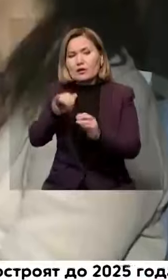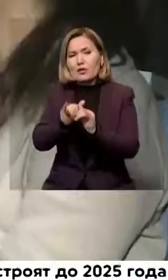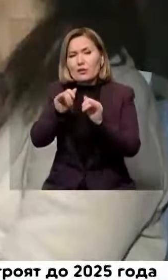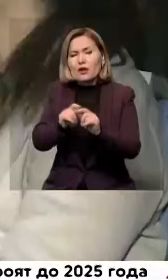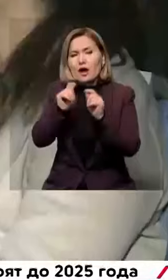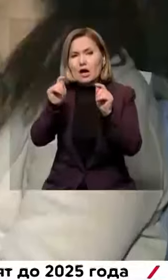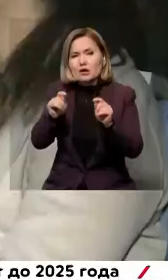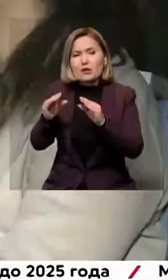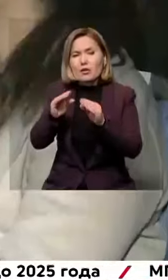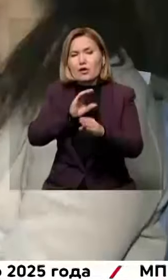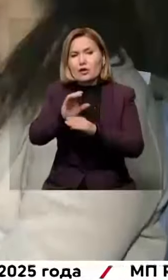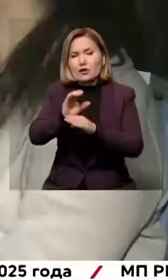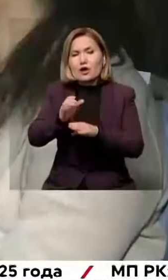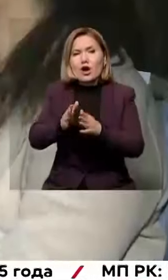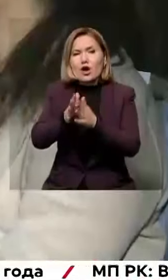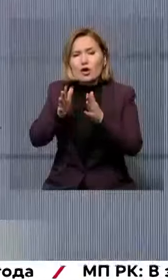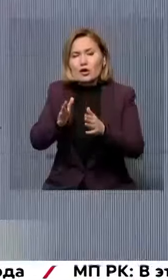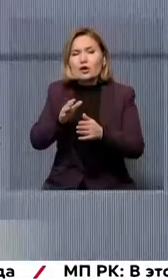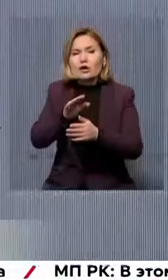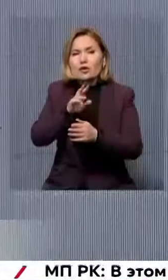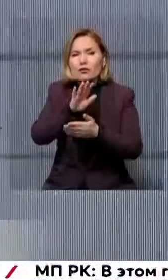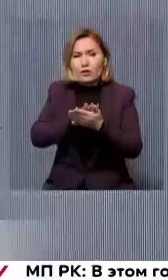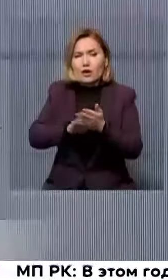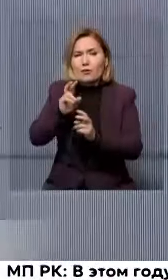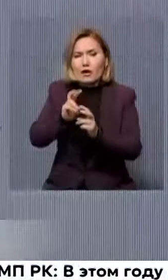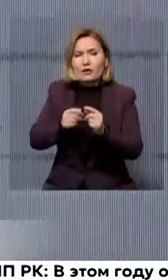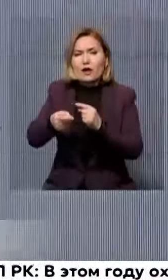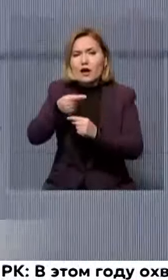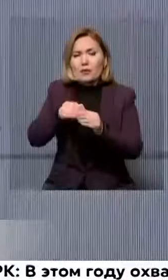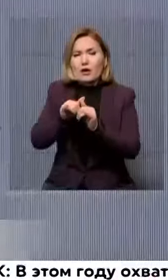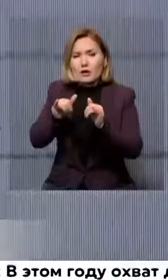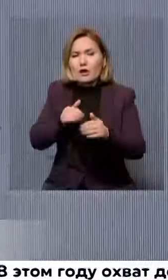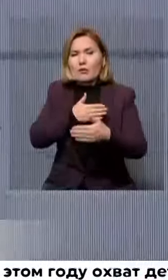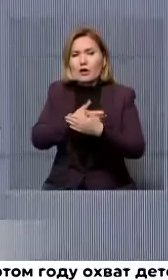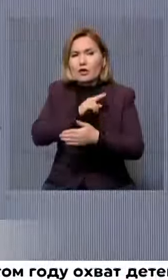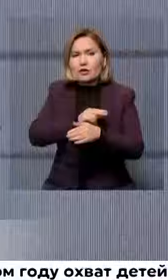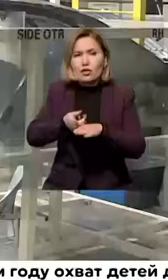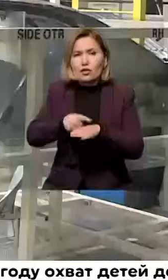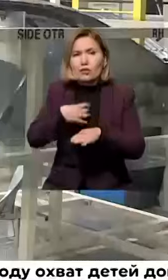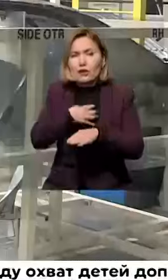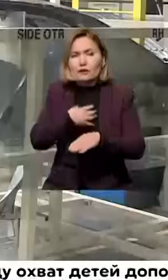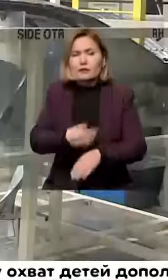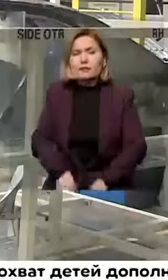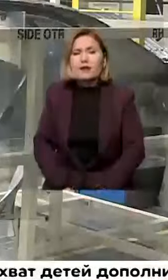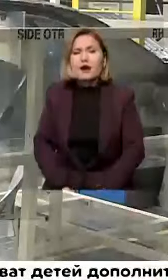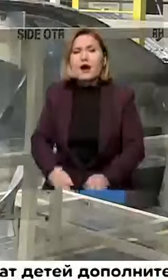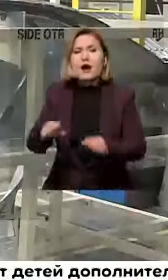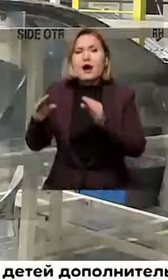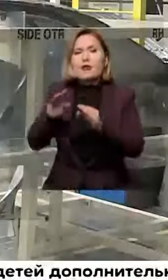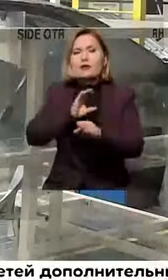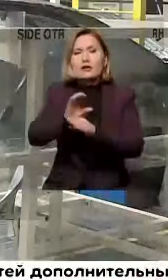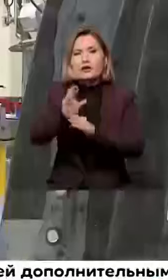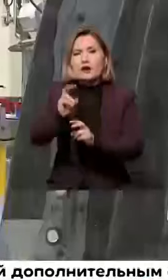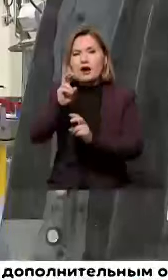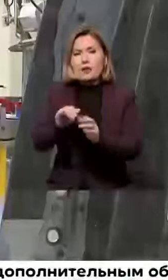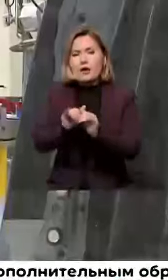қалап жатырсыздар. Біз үшін бұл өндірісті әрі қарай өркендетіп, оны барынша жетілдіру аса маңызды. Авто өндірісті